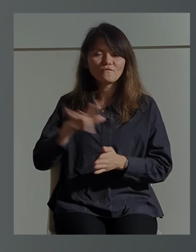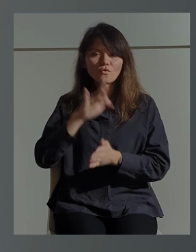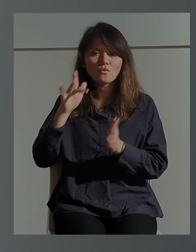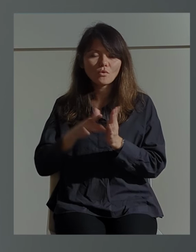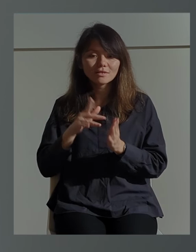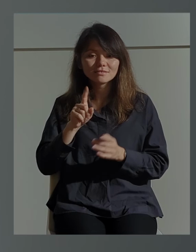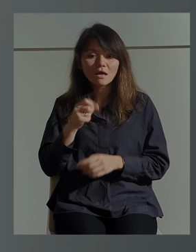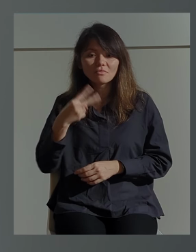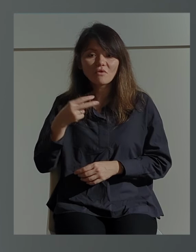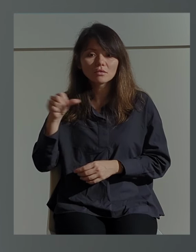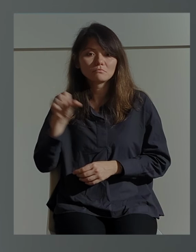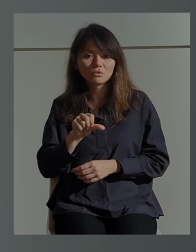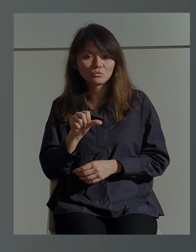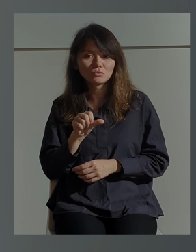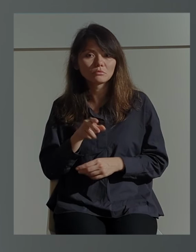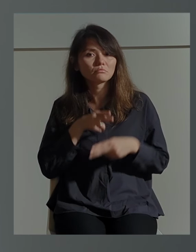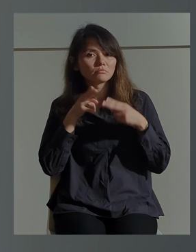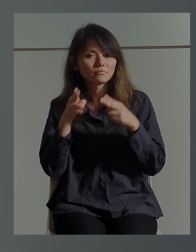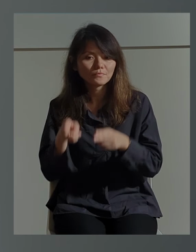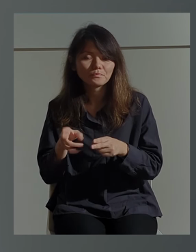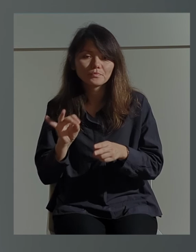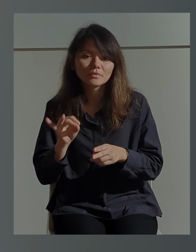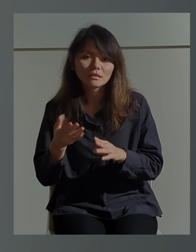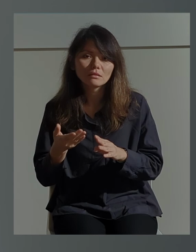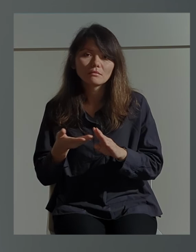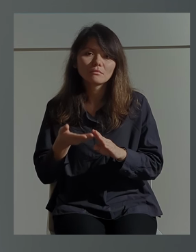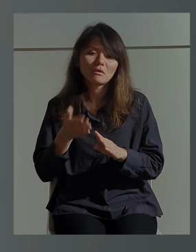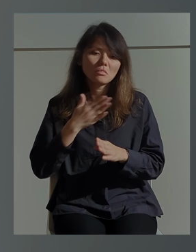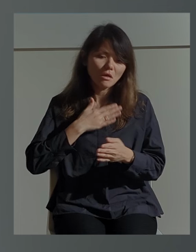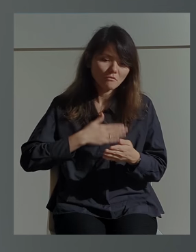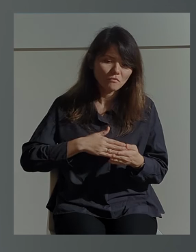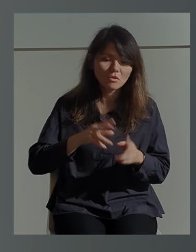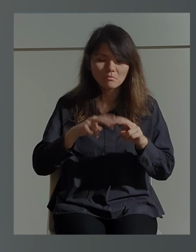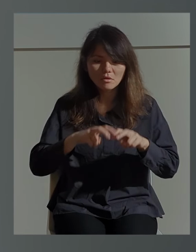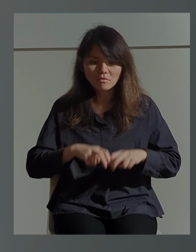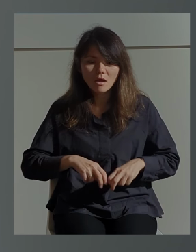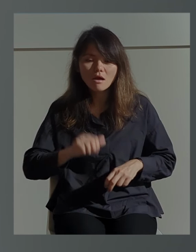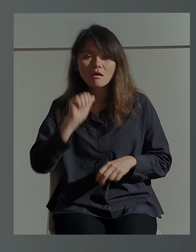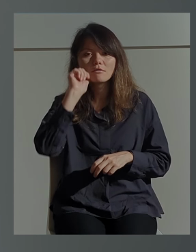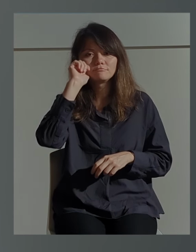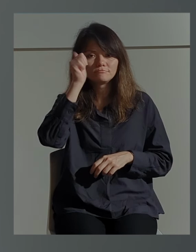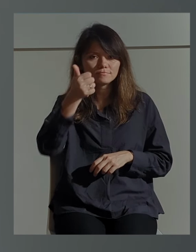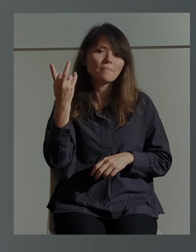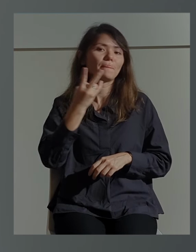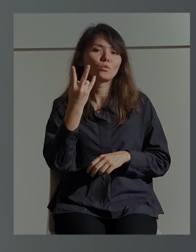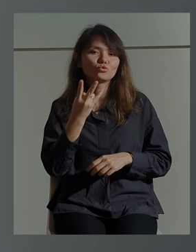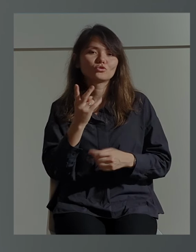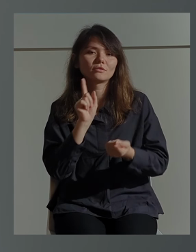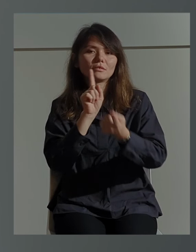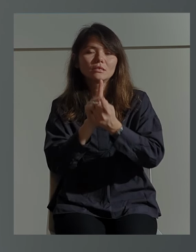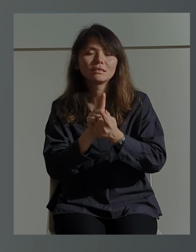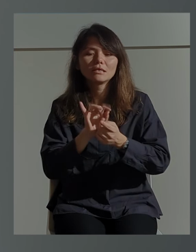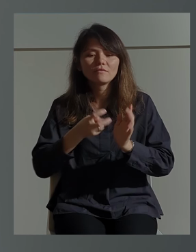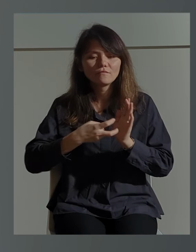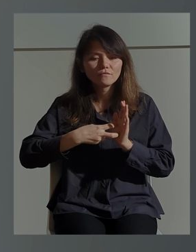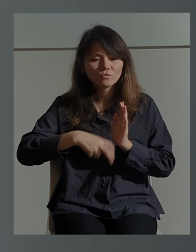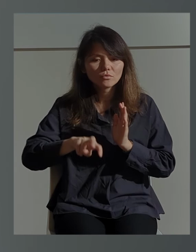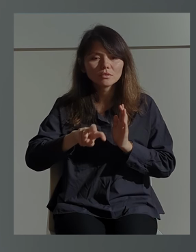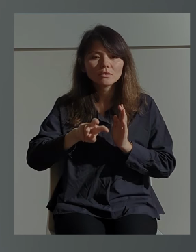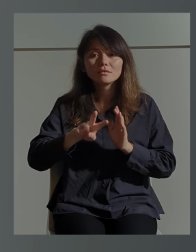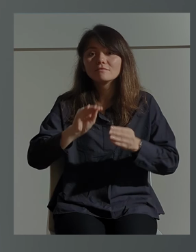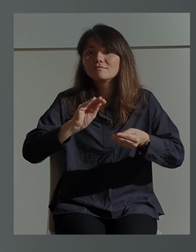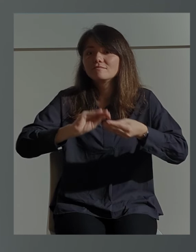за 20 минут Вот возвращается довольный ВС проверил на Следуй сделку и он выходит из своего дома И добирается